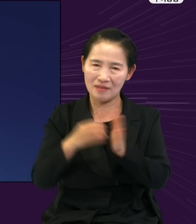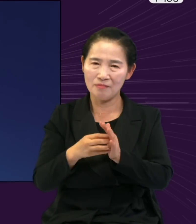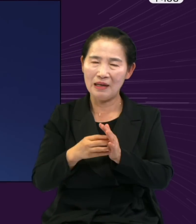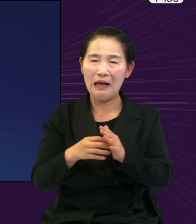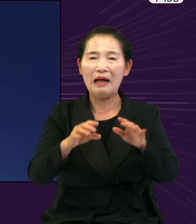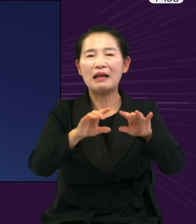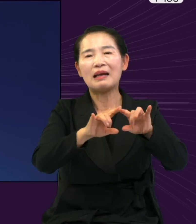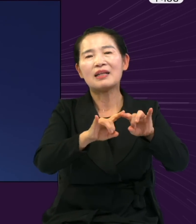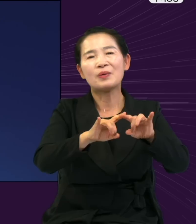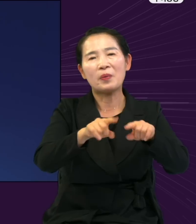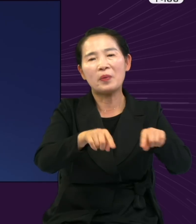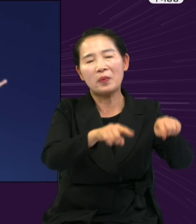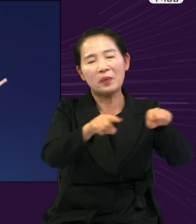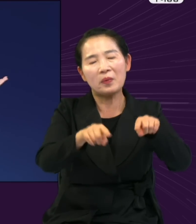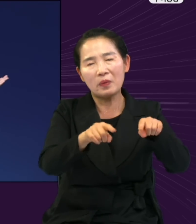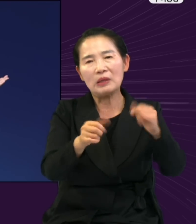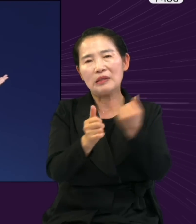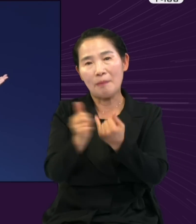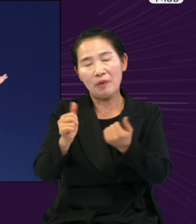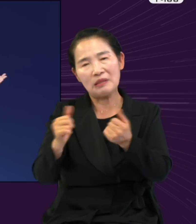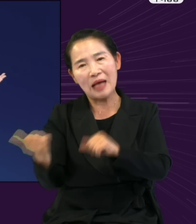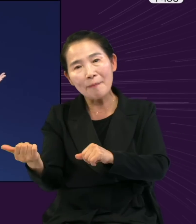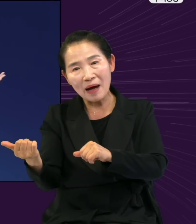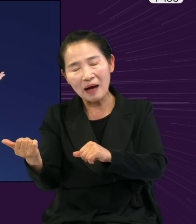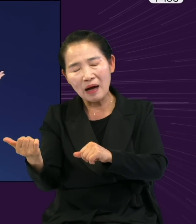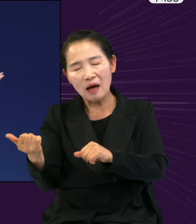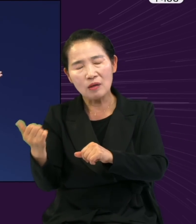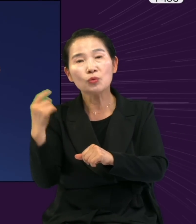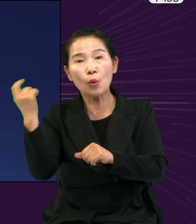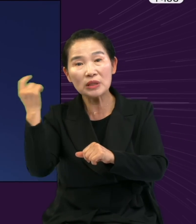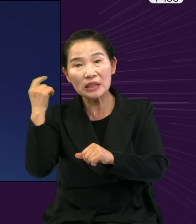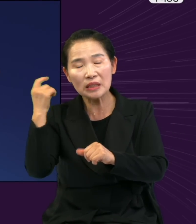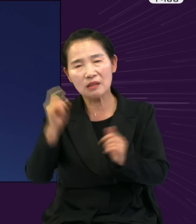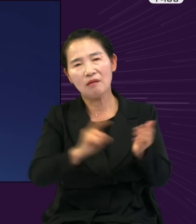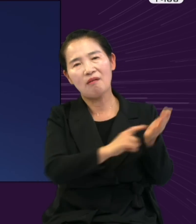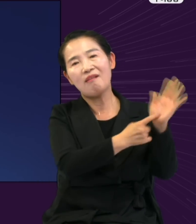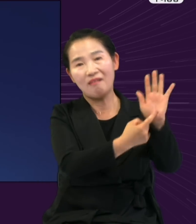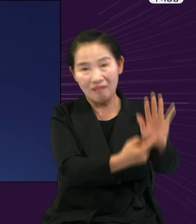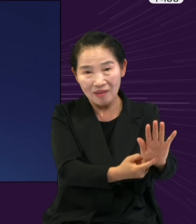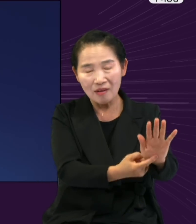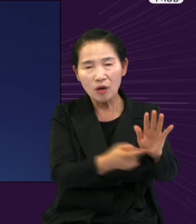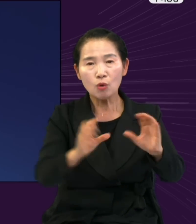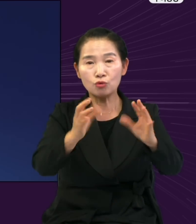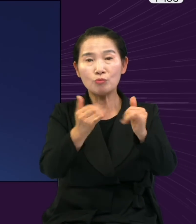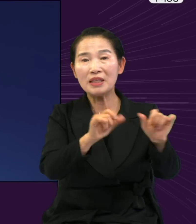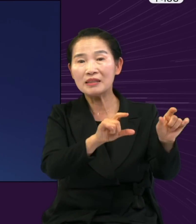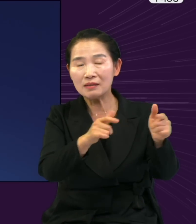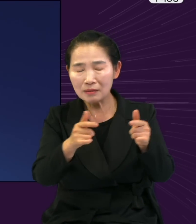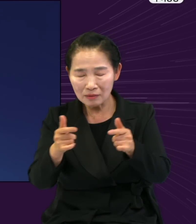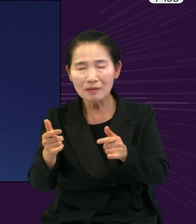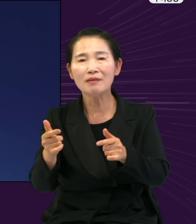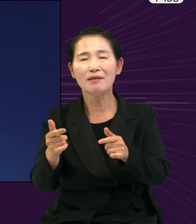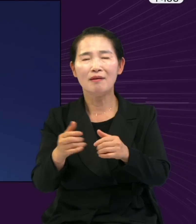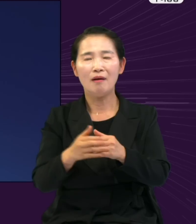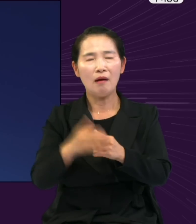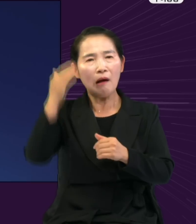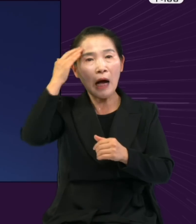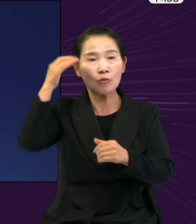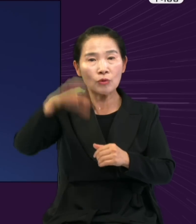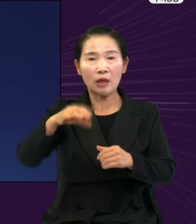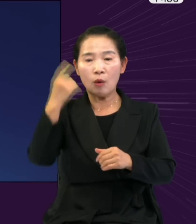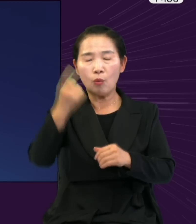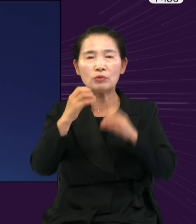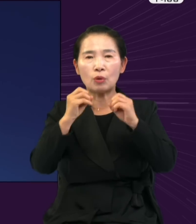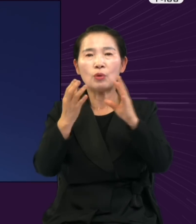소식이 흘러나와서 온 국민들이 알지도 못하는 어떤 한국에서 온 선교사가 죽었다라는 소식을